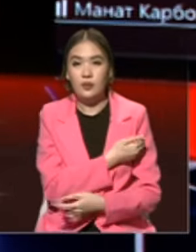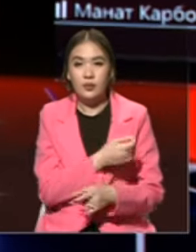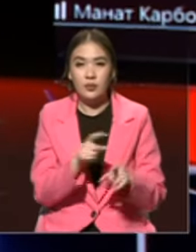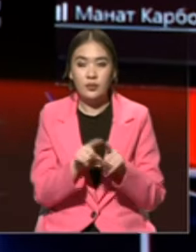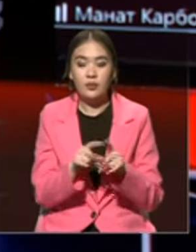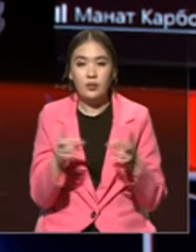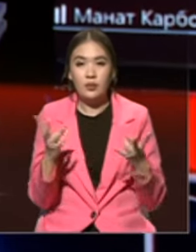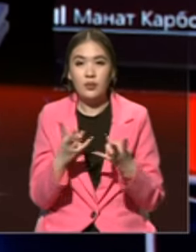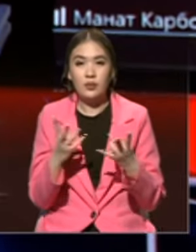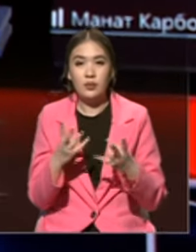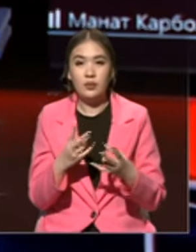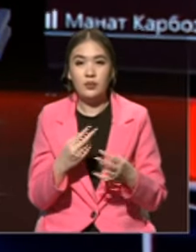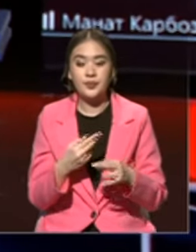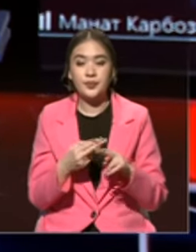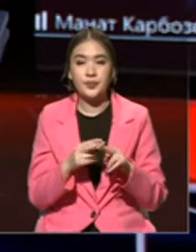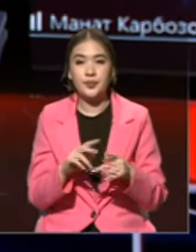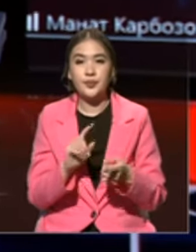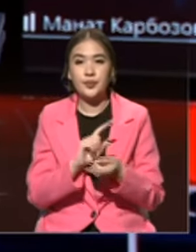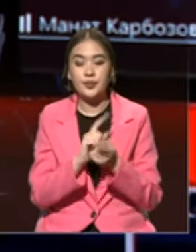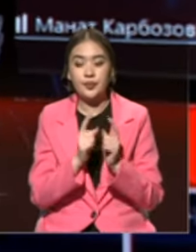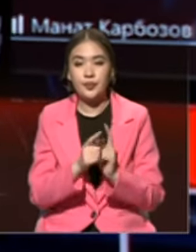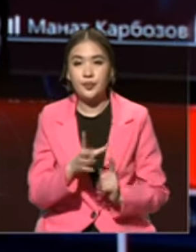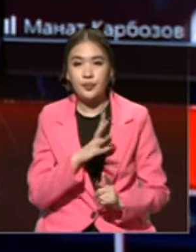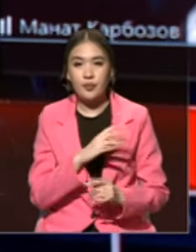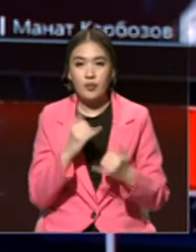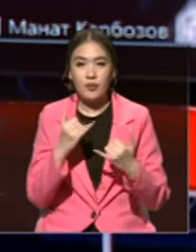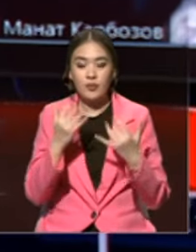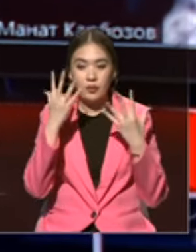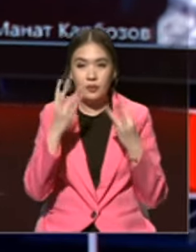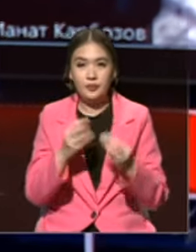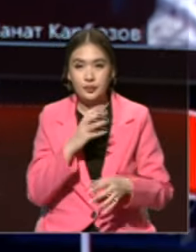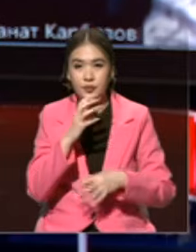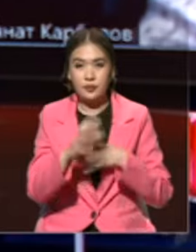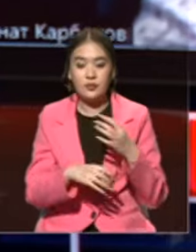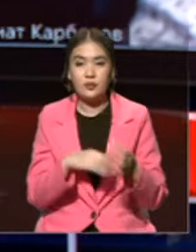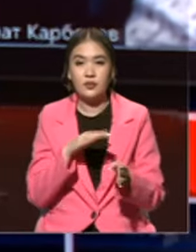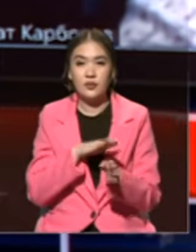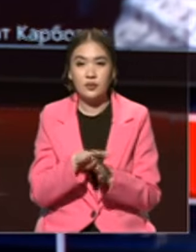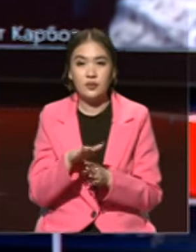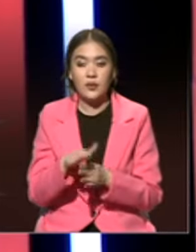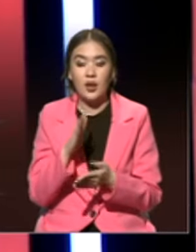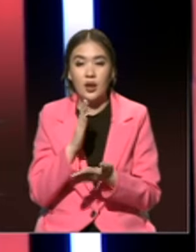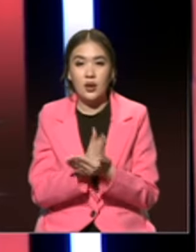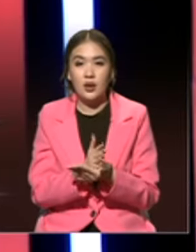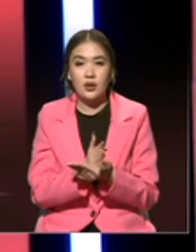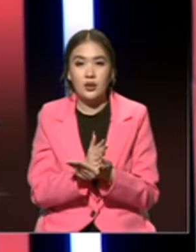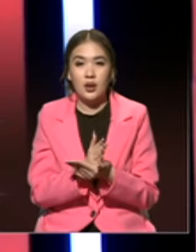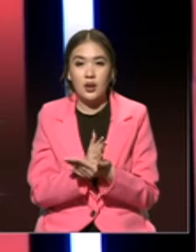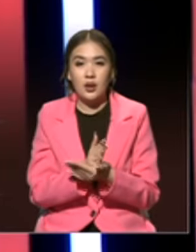Яма бекері дейді. Немесе бүгінгі күні дүниежүзілік талап бар ғой енді. Біз мынау дүниежүзілік